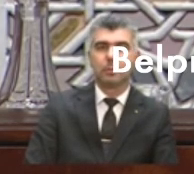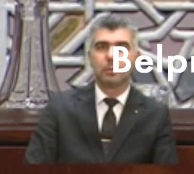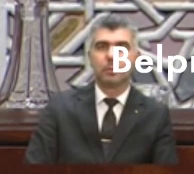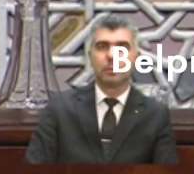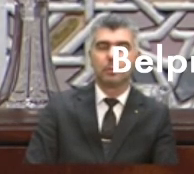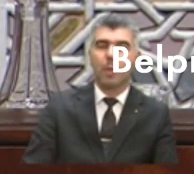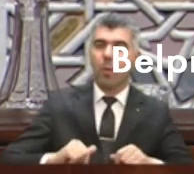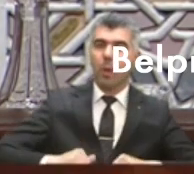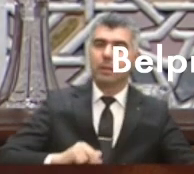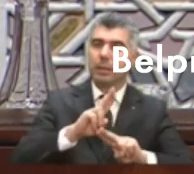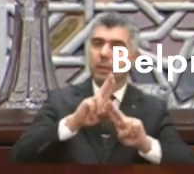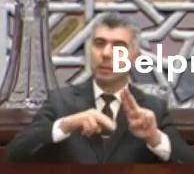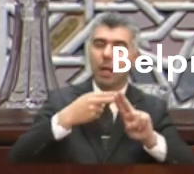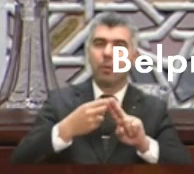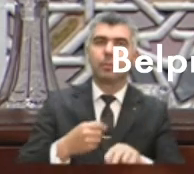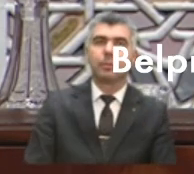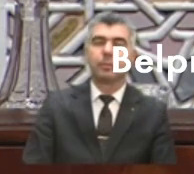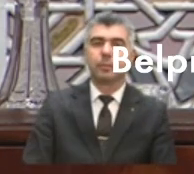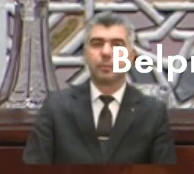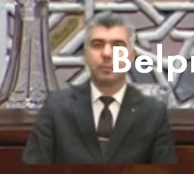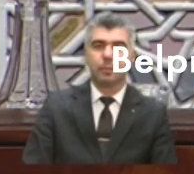تفضل سيد الوزير.